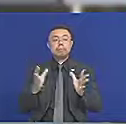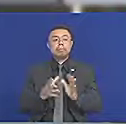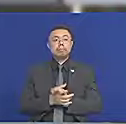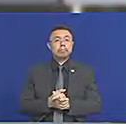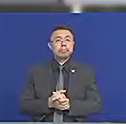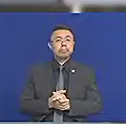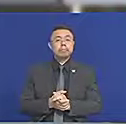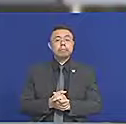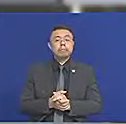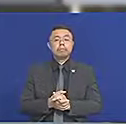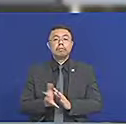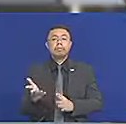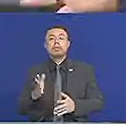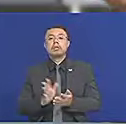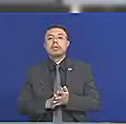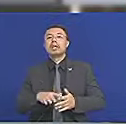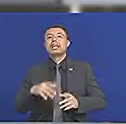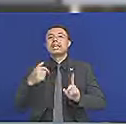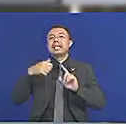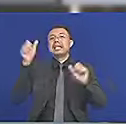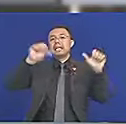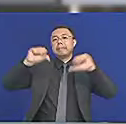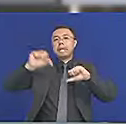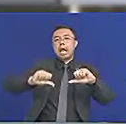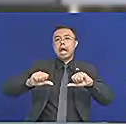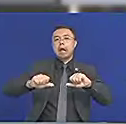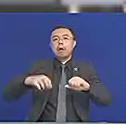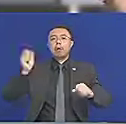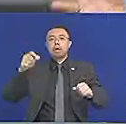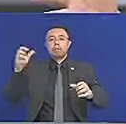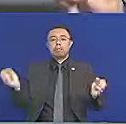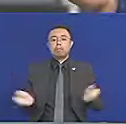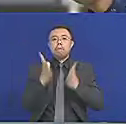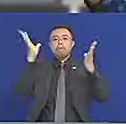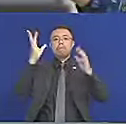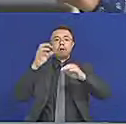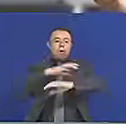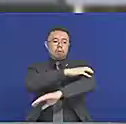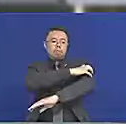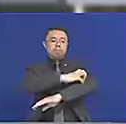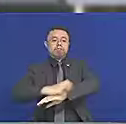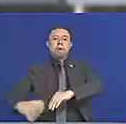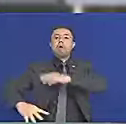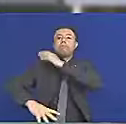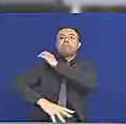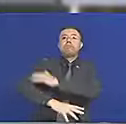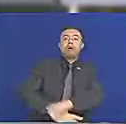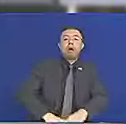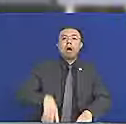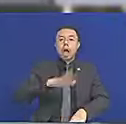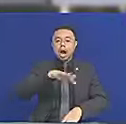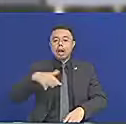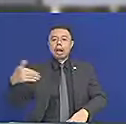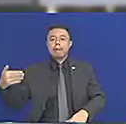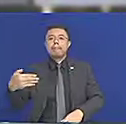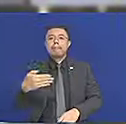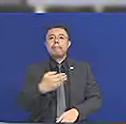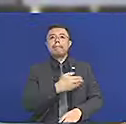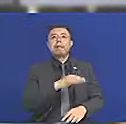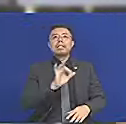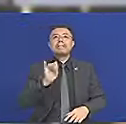kimia, yang kulit bisa mengelupas, anak-anak mati seperti ikan yang diracun